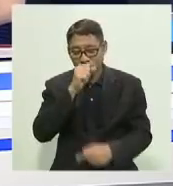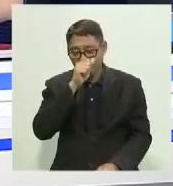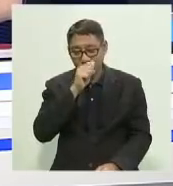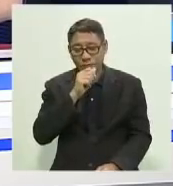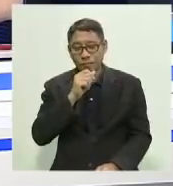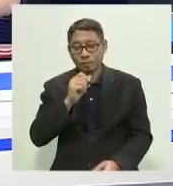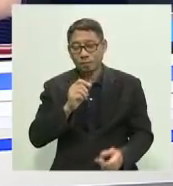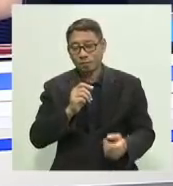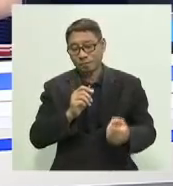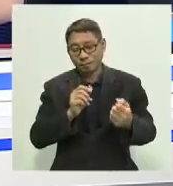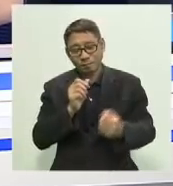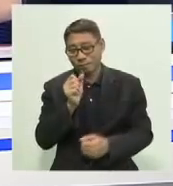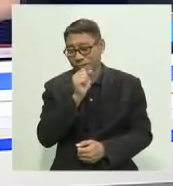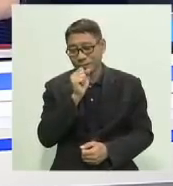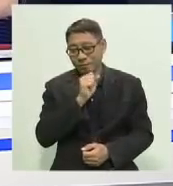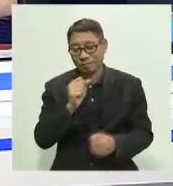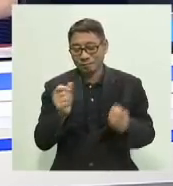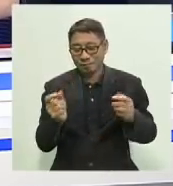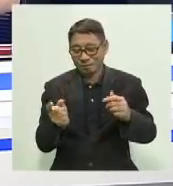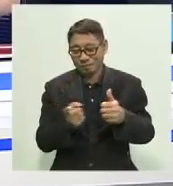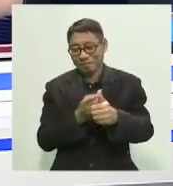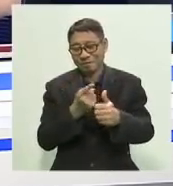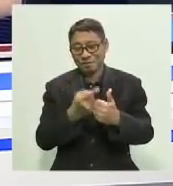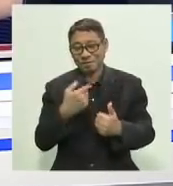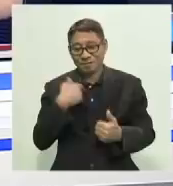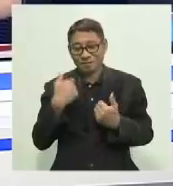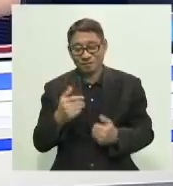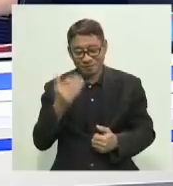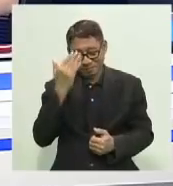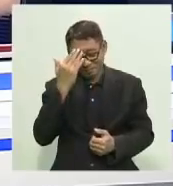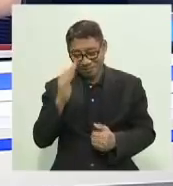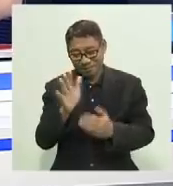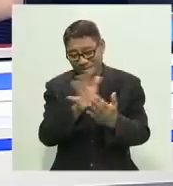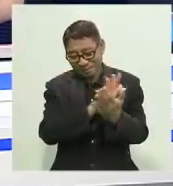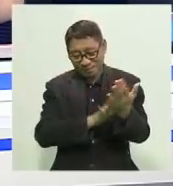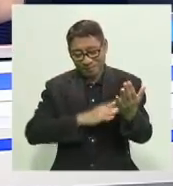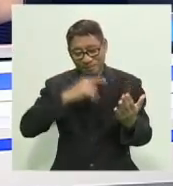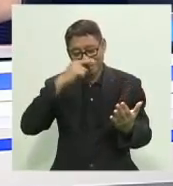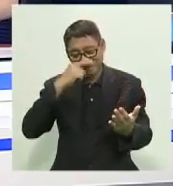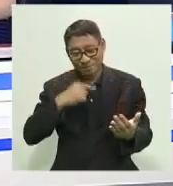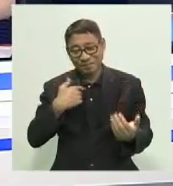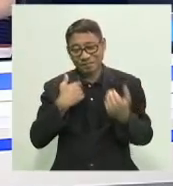จังหัดอยู่กันหัดอยู่นะครับตอนนี้ดันยังได้แค่ท่อนเดียวอยู่ท่อนแรก ท่อนแรก โจโจสวัสดีประเทศไทย ยังได้อยู่ยังได้อยู่